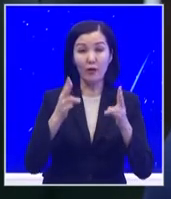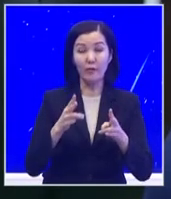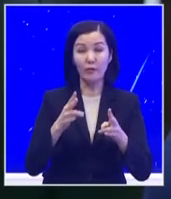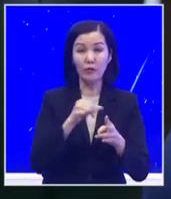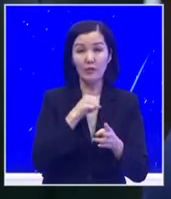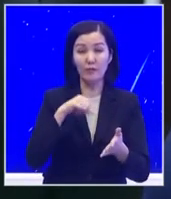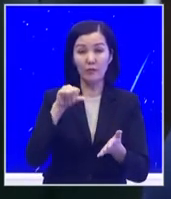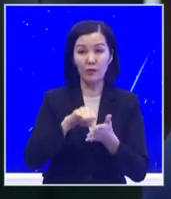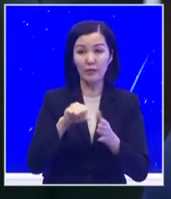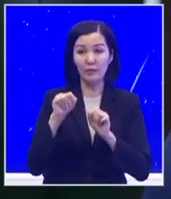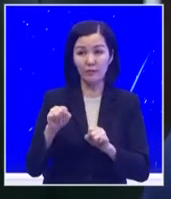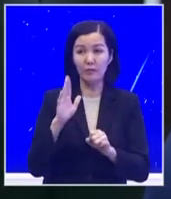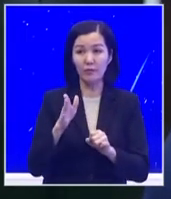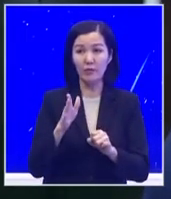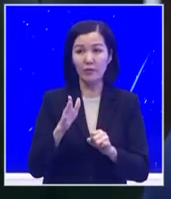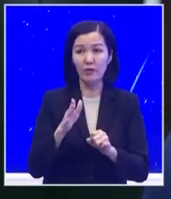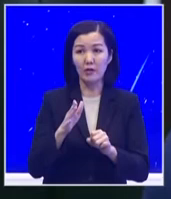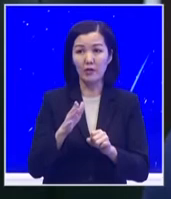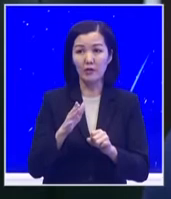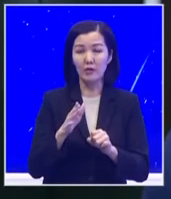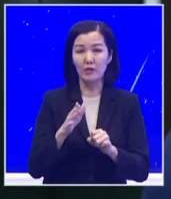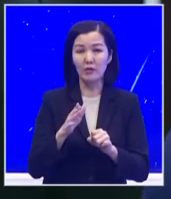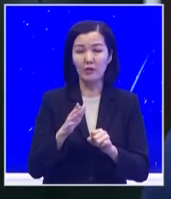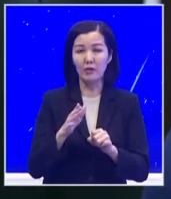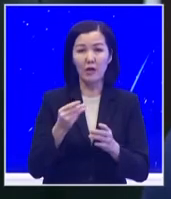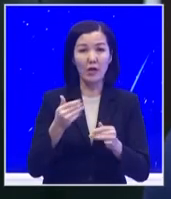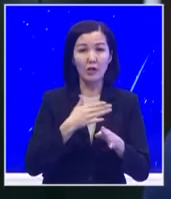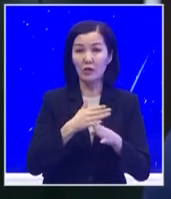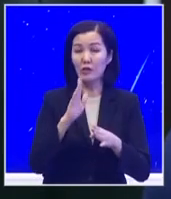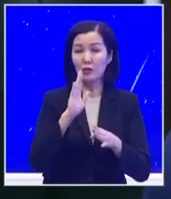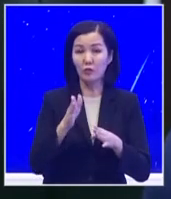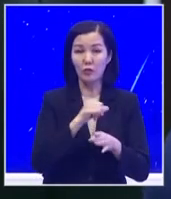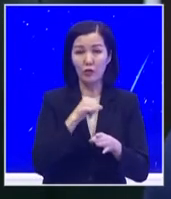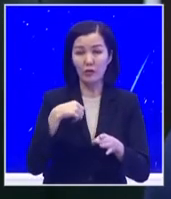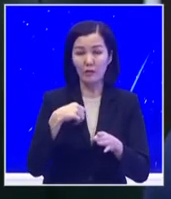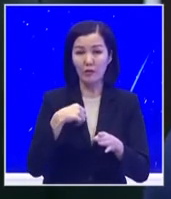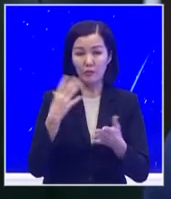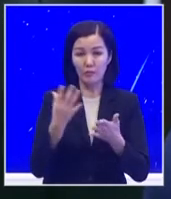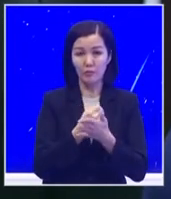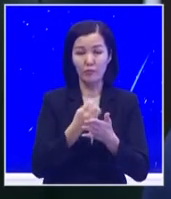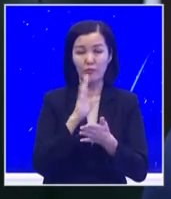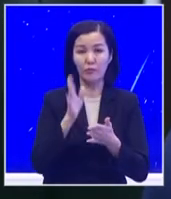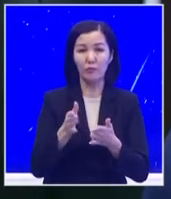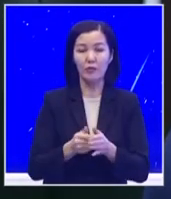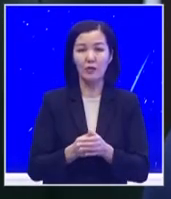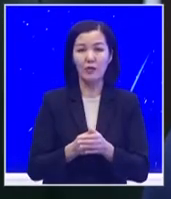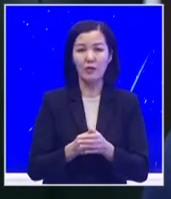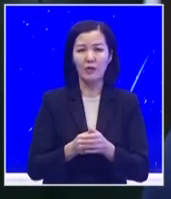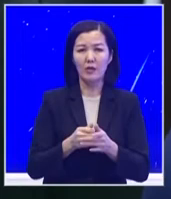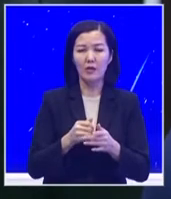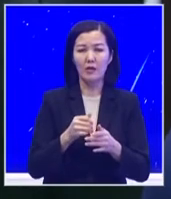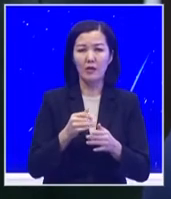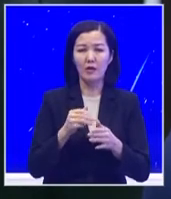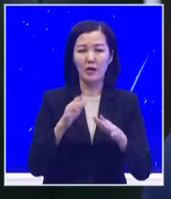Бір тиын да бөлмейсің. Өзі проанализируйте, вот последний мына бір жылдың ішінде қанша біз комиссия өткіздік. Қайсына